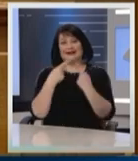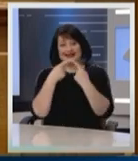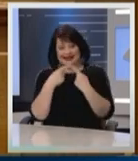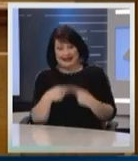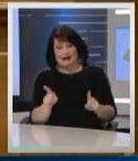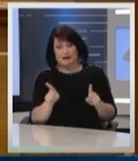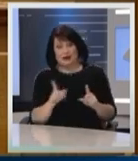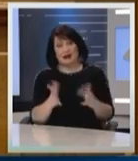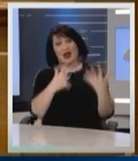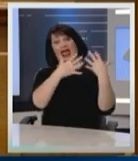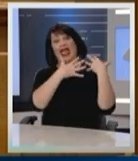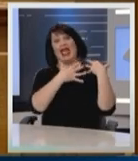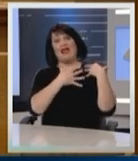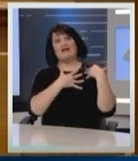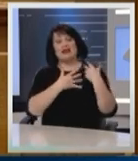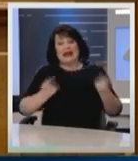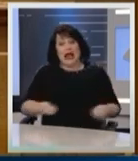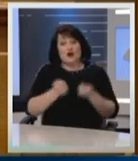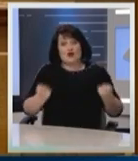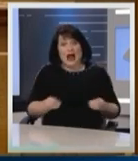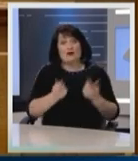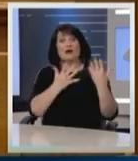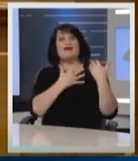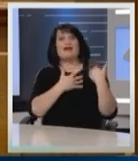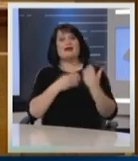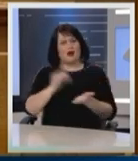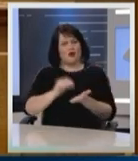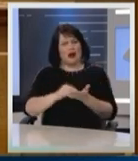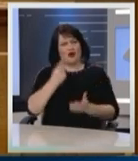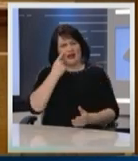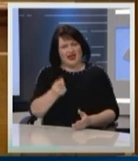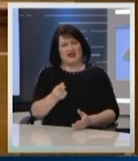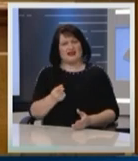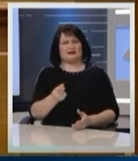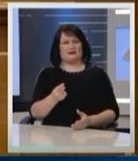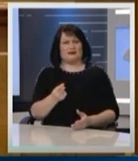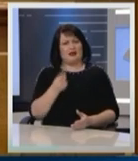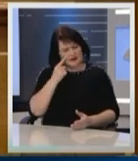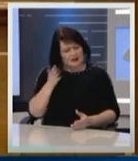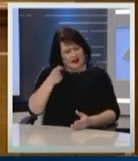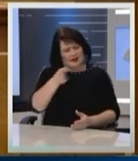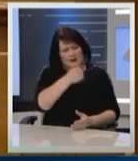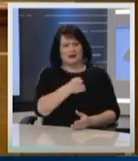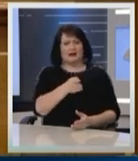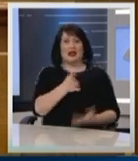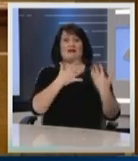ολάκερη την ευθύνη των όσων θα πράξουν. Και θα πράξουν πολλά ακόμη οι κύριοι αυτοί.